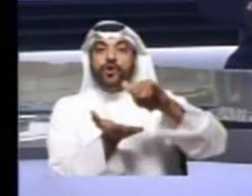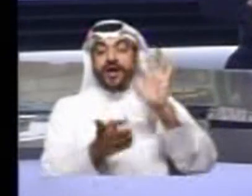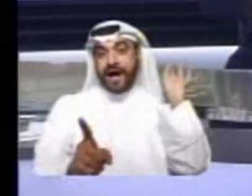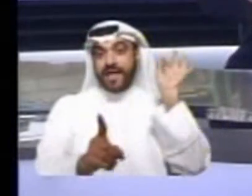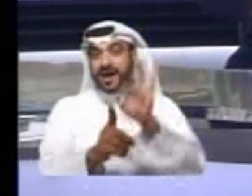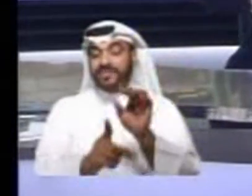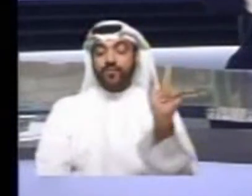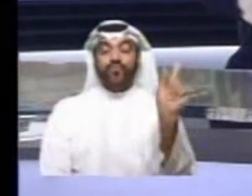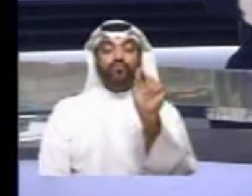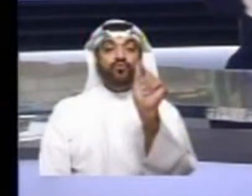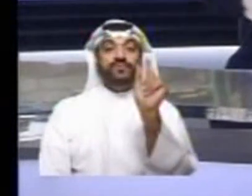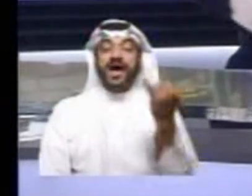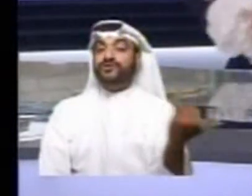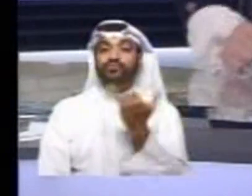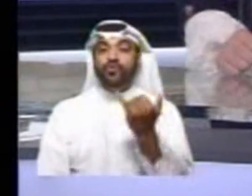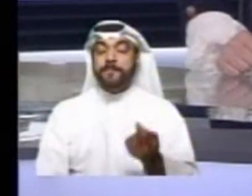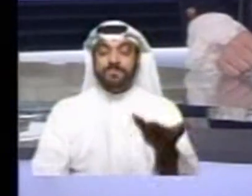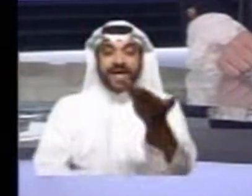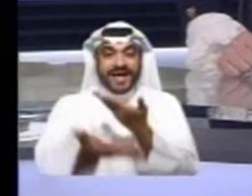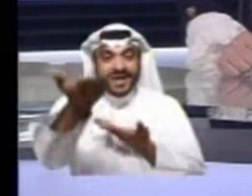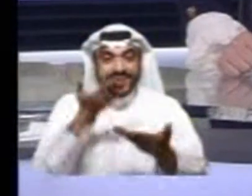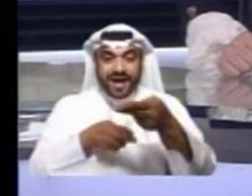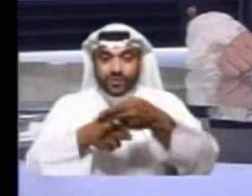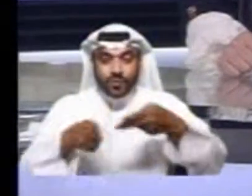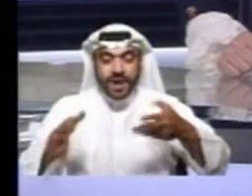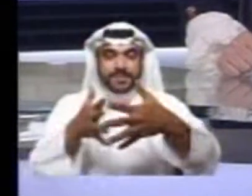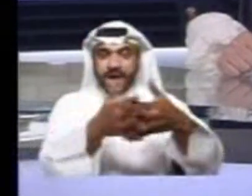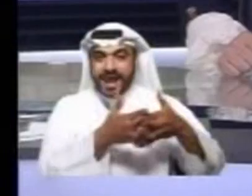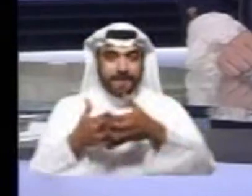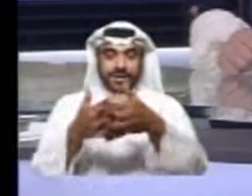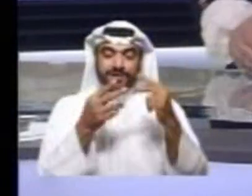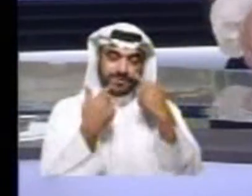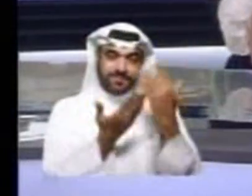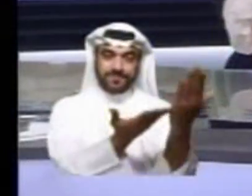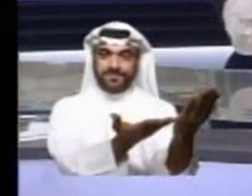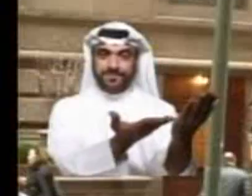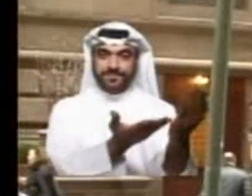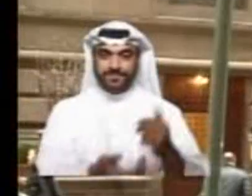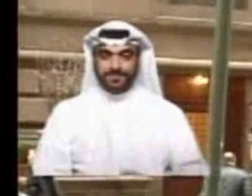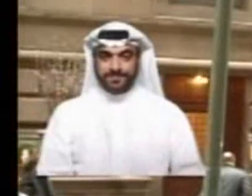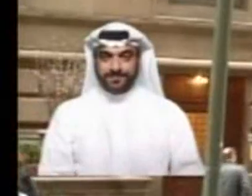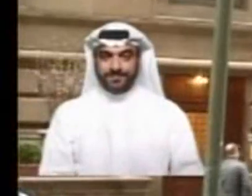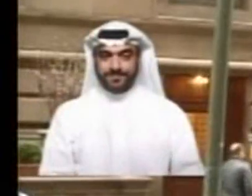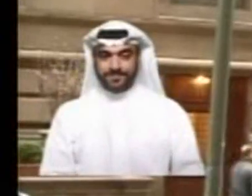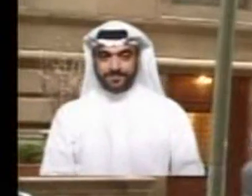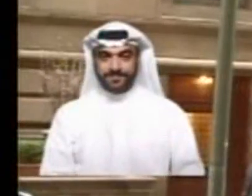المهمة التي تتوج العلاقات الكويتية الأمريكية. نتابع وإياكم.